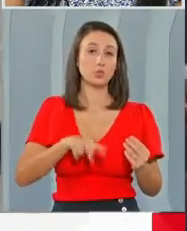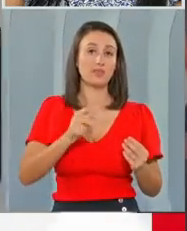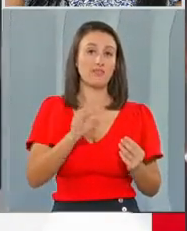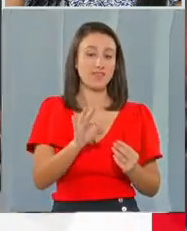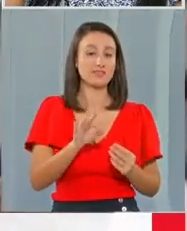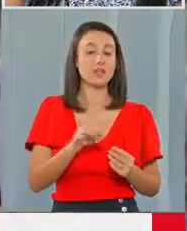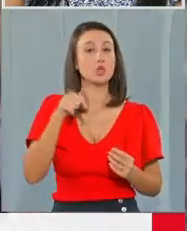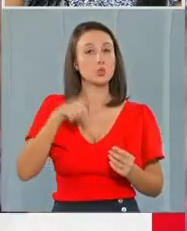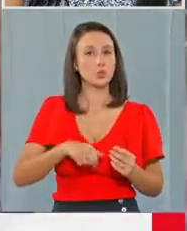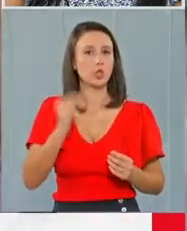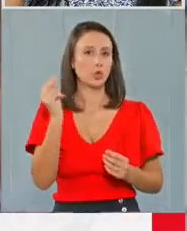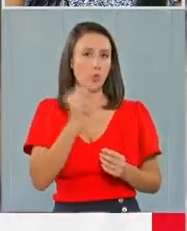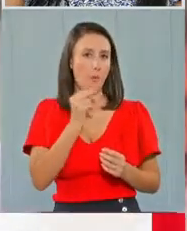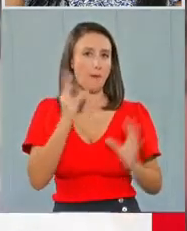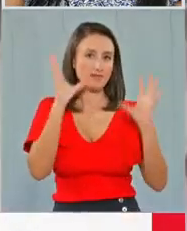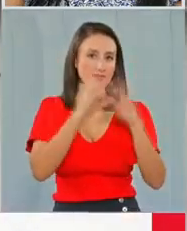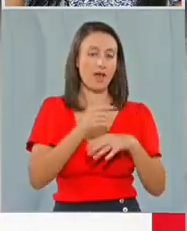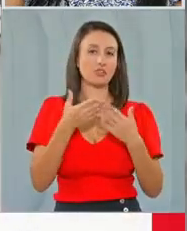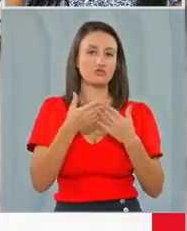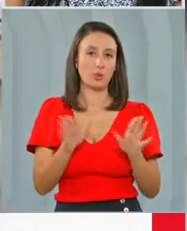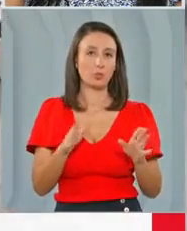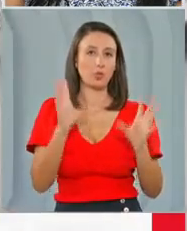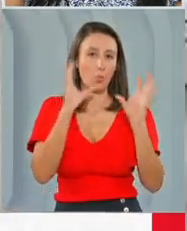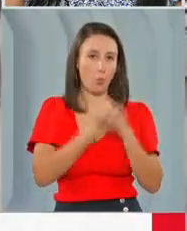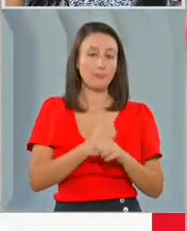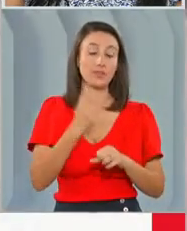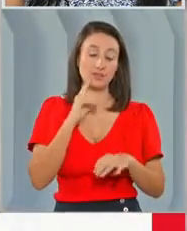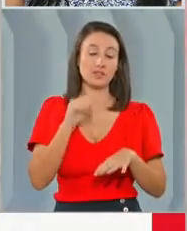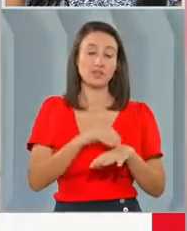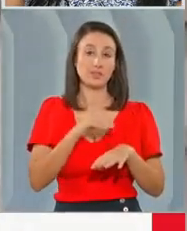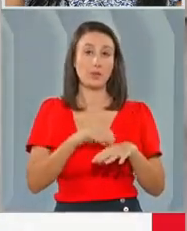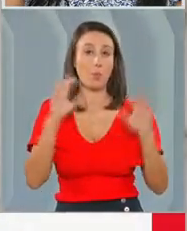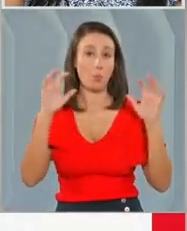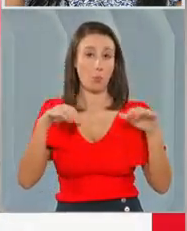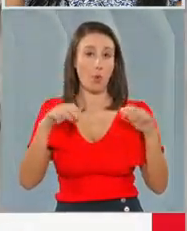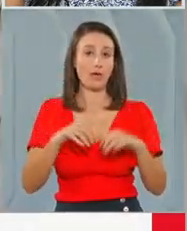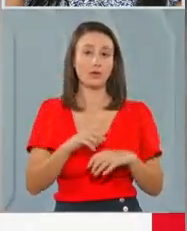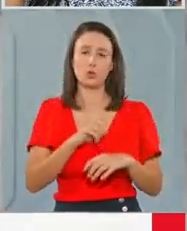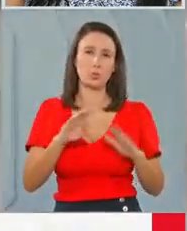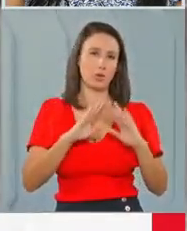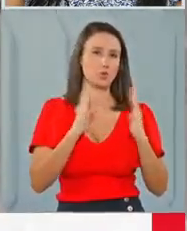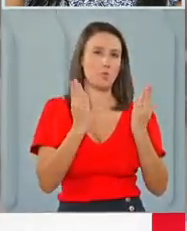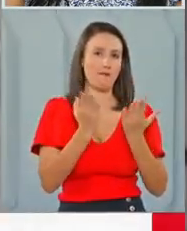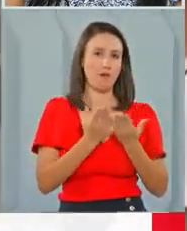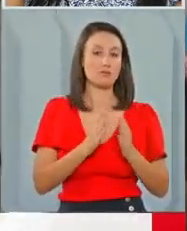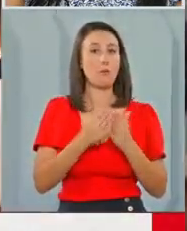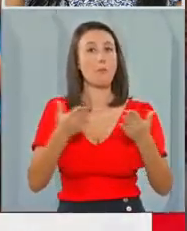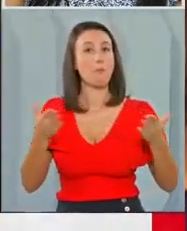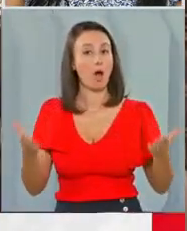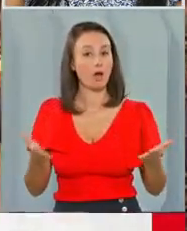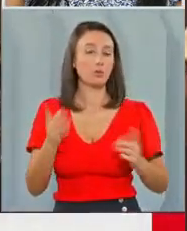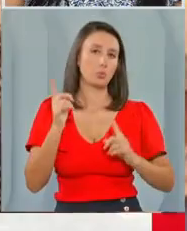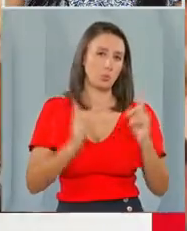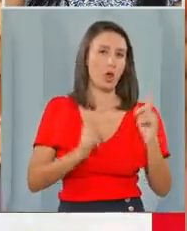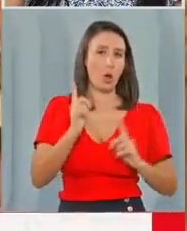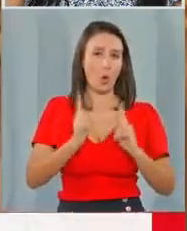de sud, după amiaza, seara, la începutul nopții, să avem și manifestări de instabilitate, nu pe suprafețe mari, din loc în loc, acestea vor fi pentru